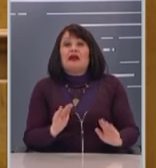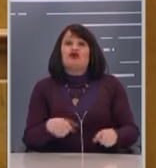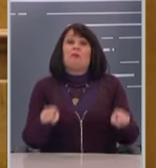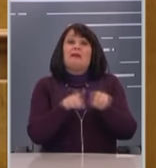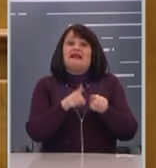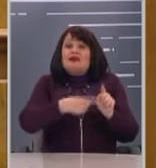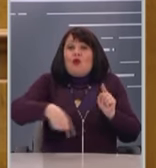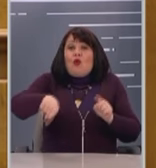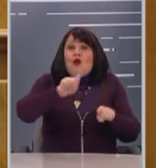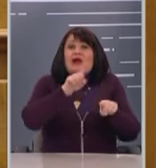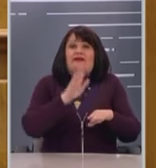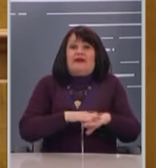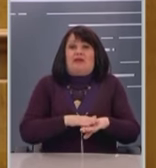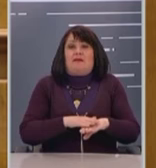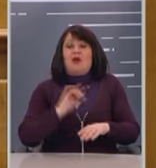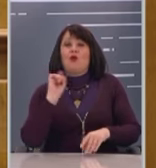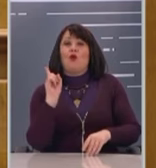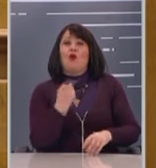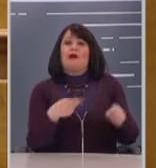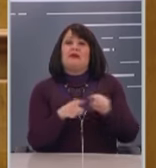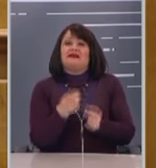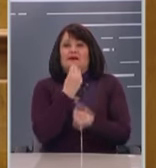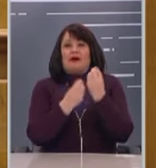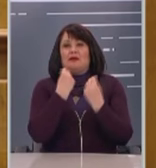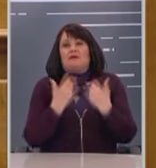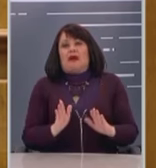φάγαμε. Και αναλάβατε